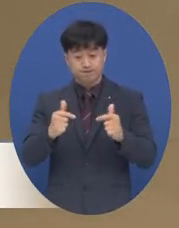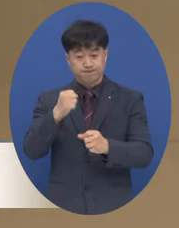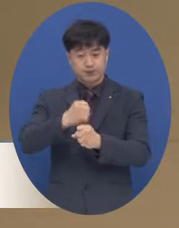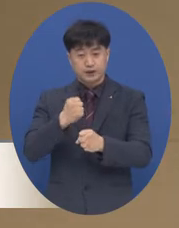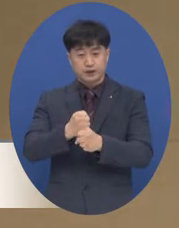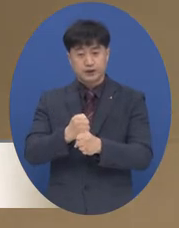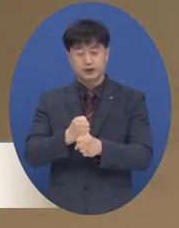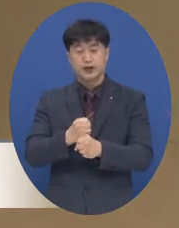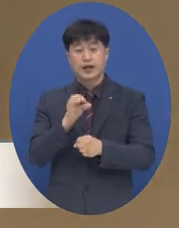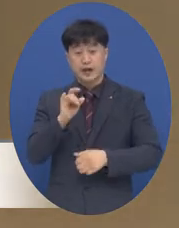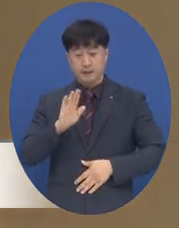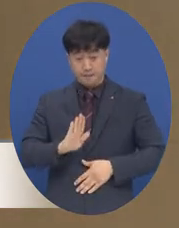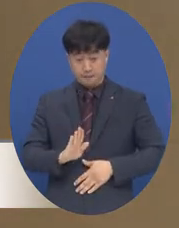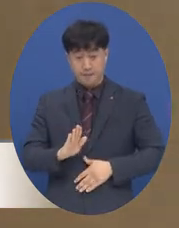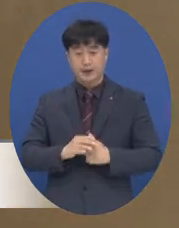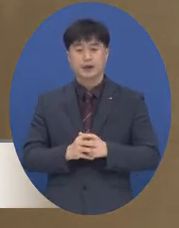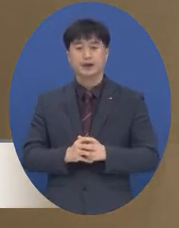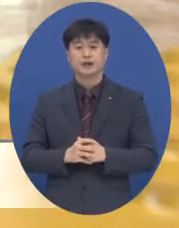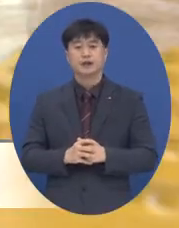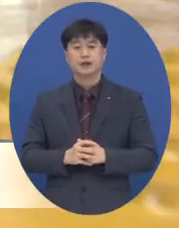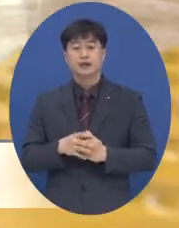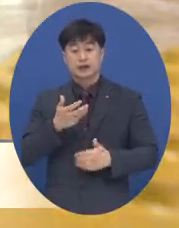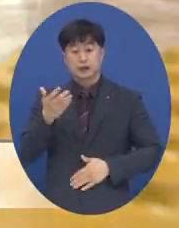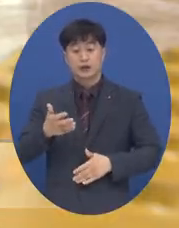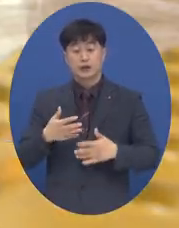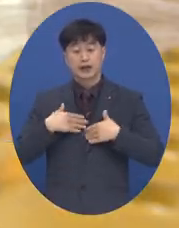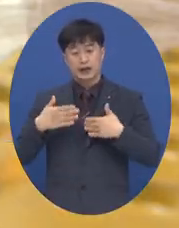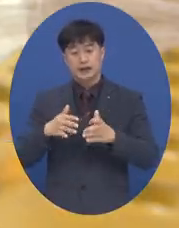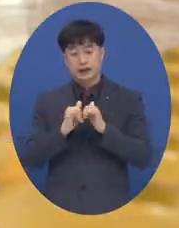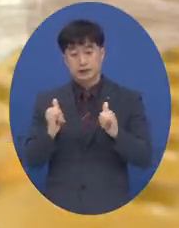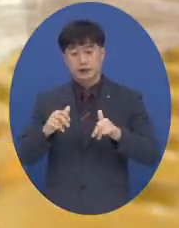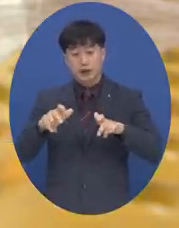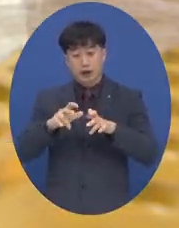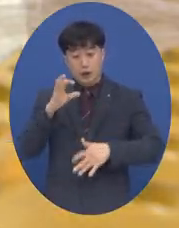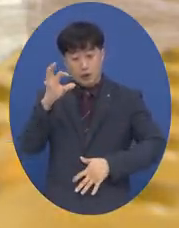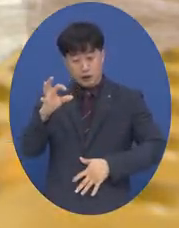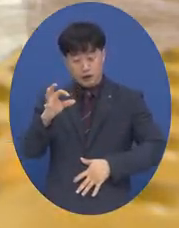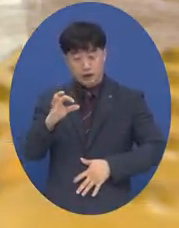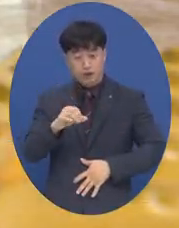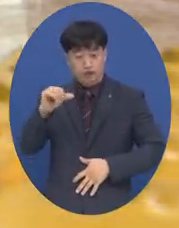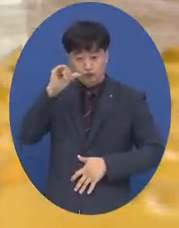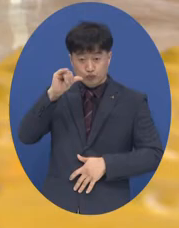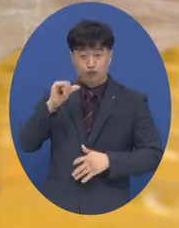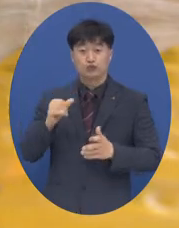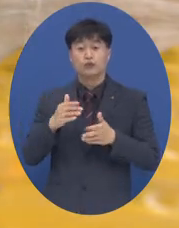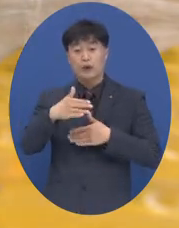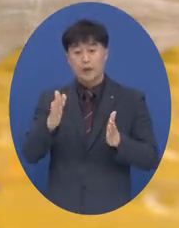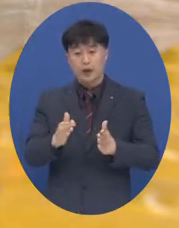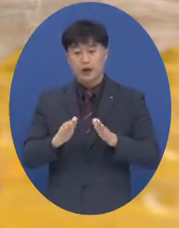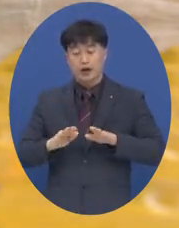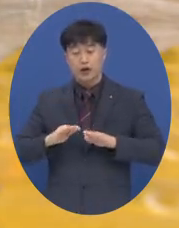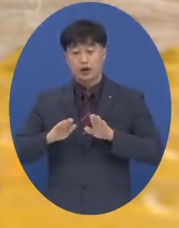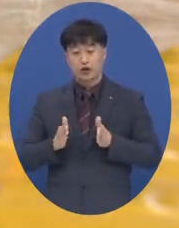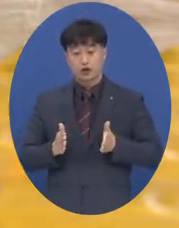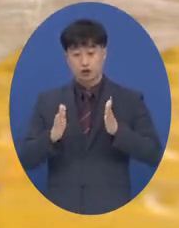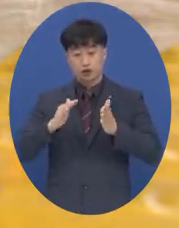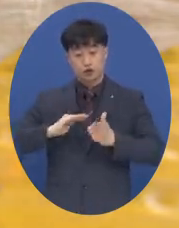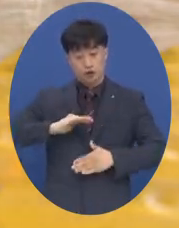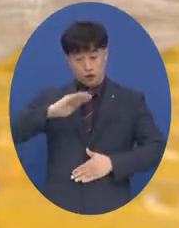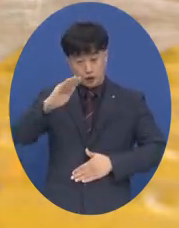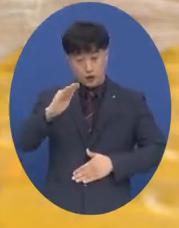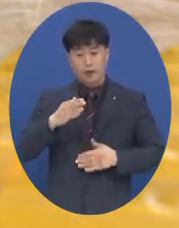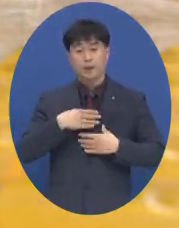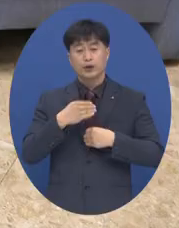개발에 게시한 스마트폰 어플리케이션으로 이동 약자들은 장애인 화장실과 수유실 경사로 등 주변